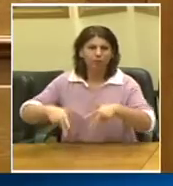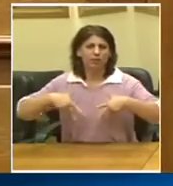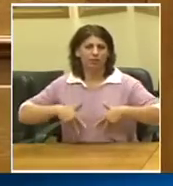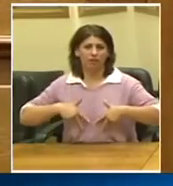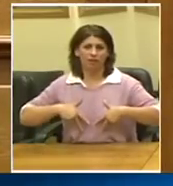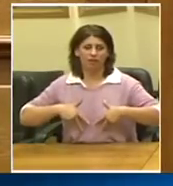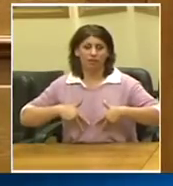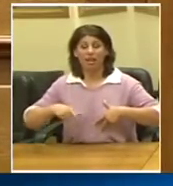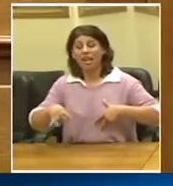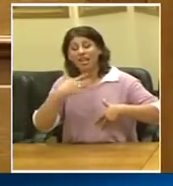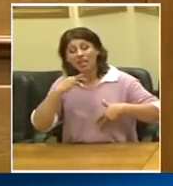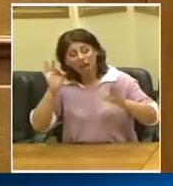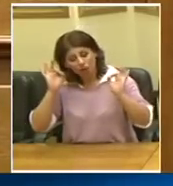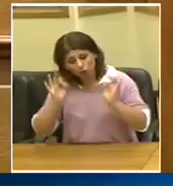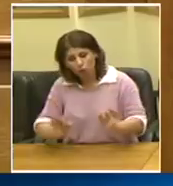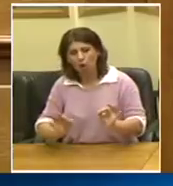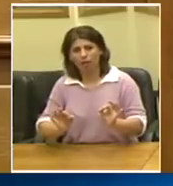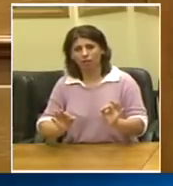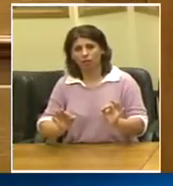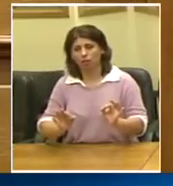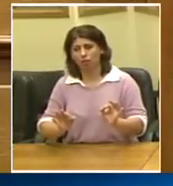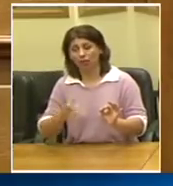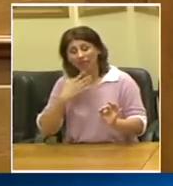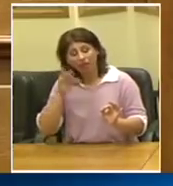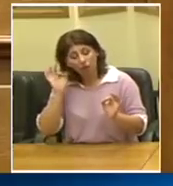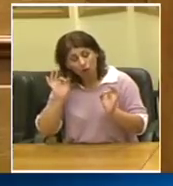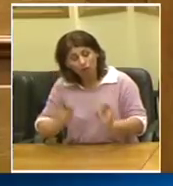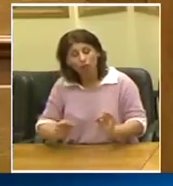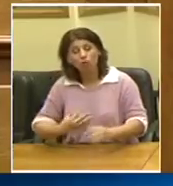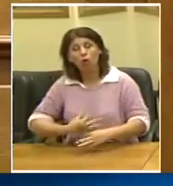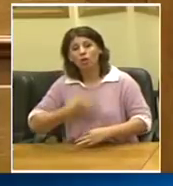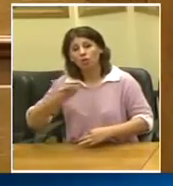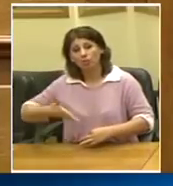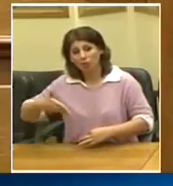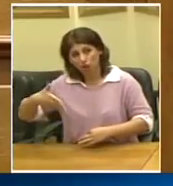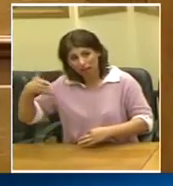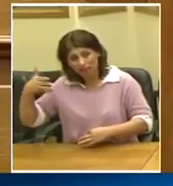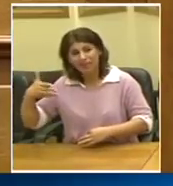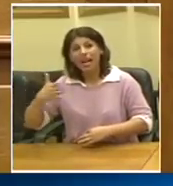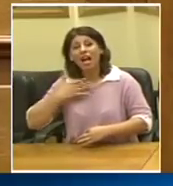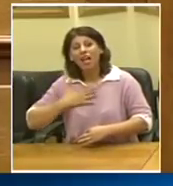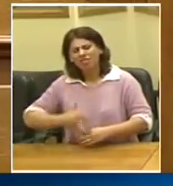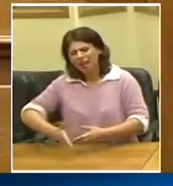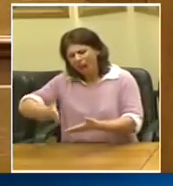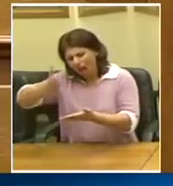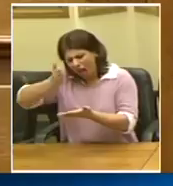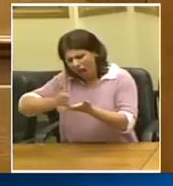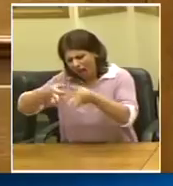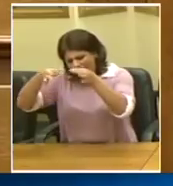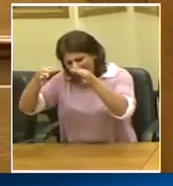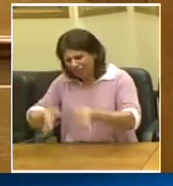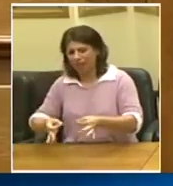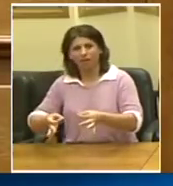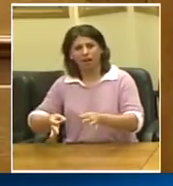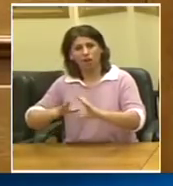Και γι' αυτό ακριβώς το λόγο ο κύριος Μητσοτάκης φέρει ακέραια και